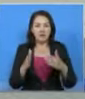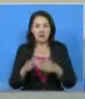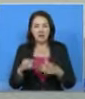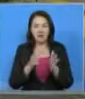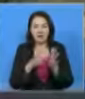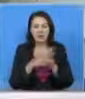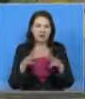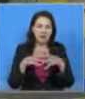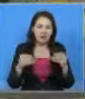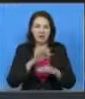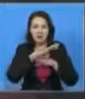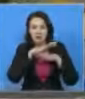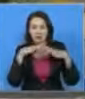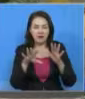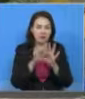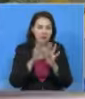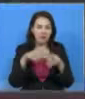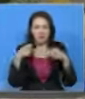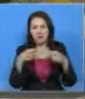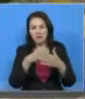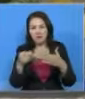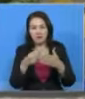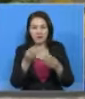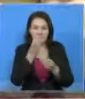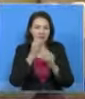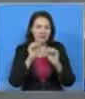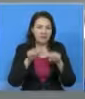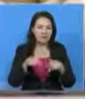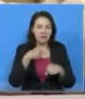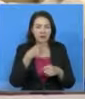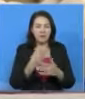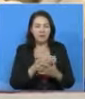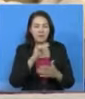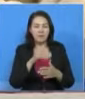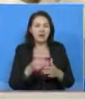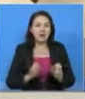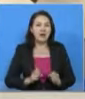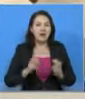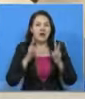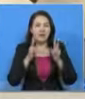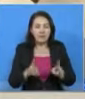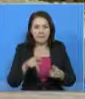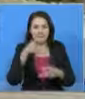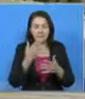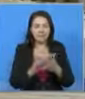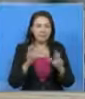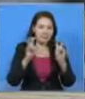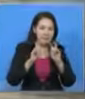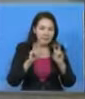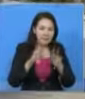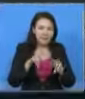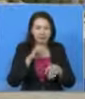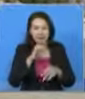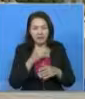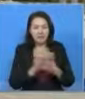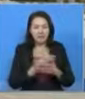қауын, қарбыз қаптап тұр. Таңдағаныңды сатып алып жей беруге болады. Дегенмен мамандар мұны қауіпті екенін айтады. Олардың тексеру нәтижесінде